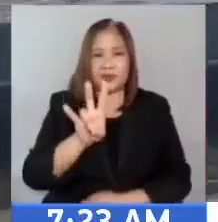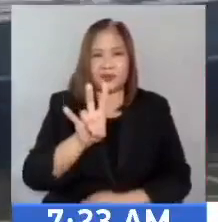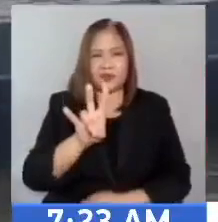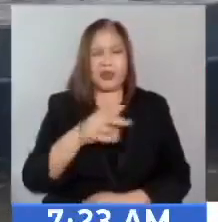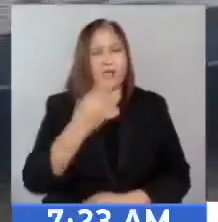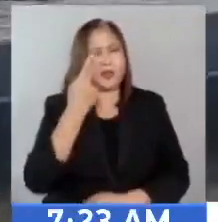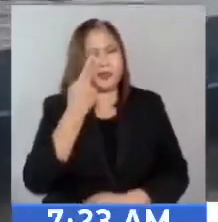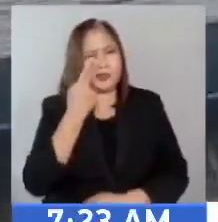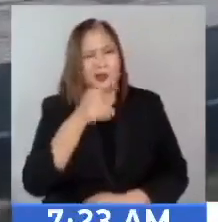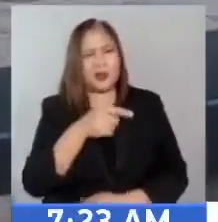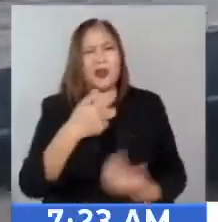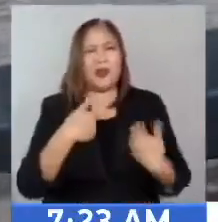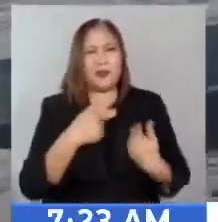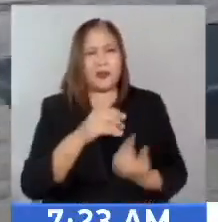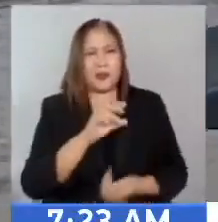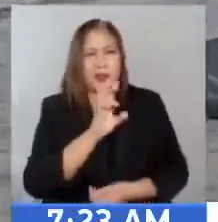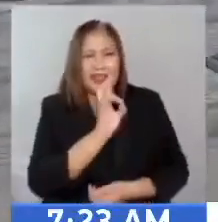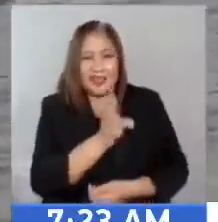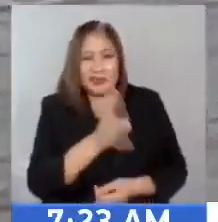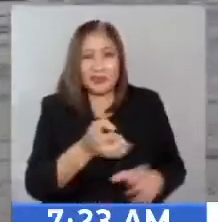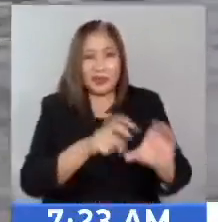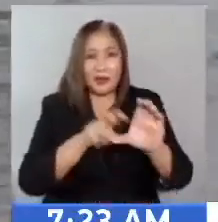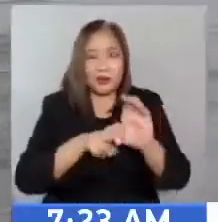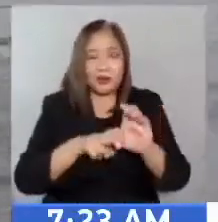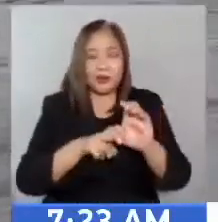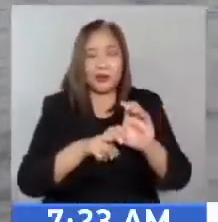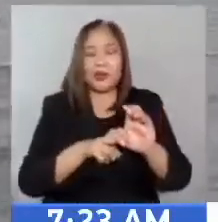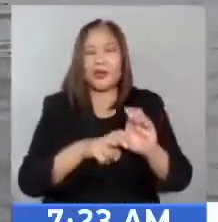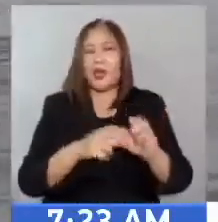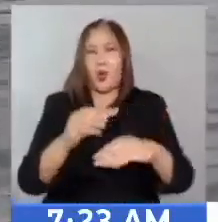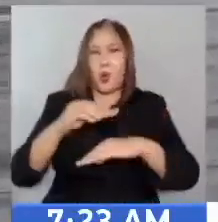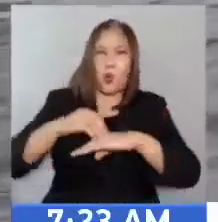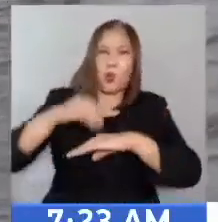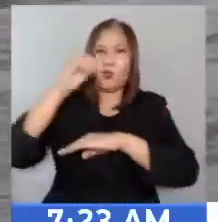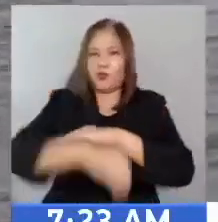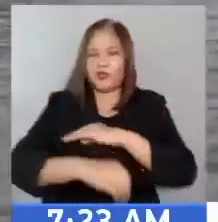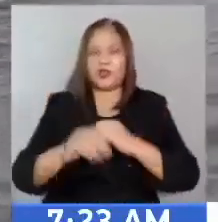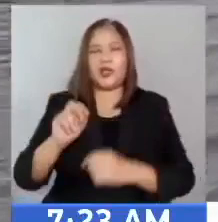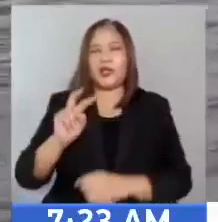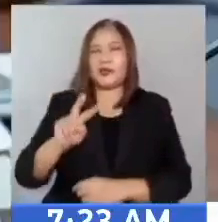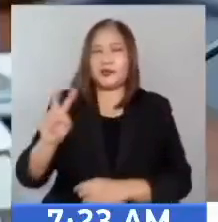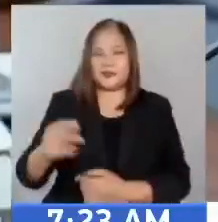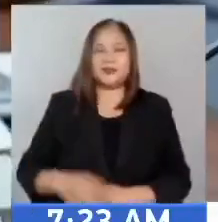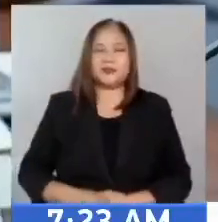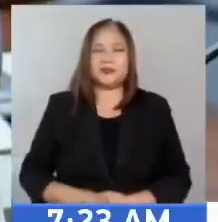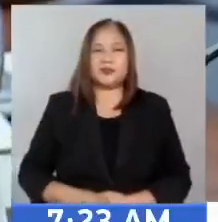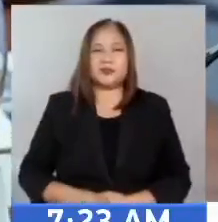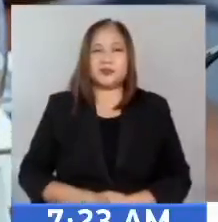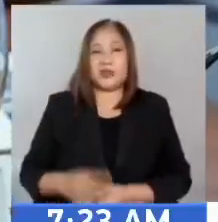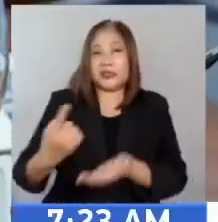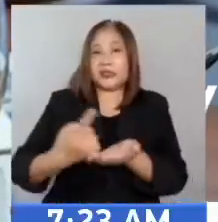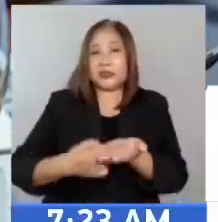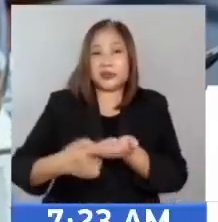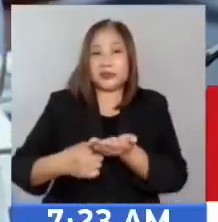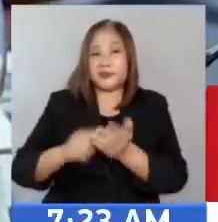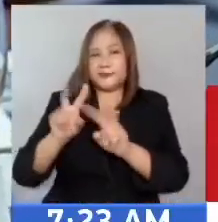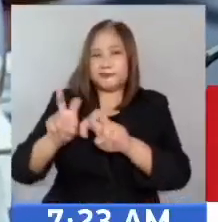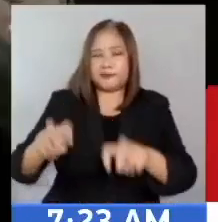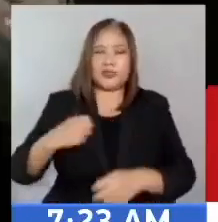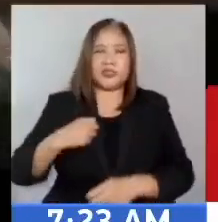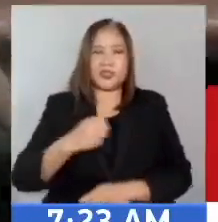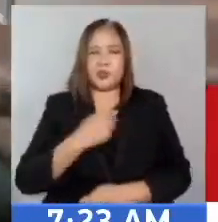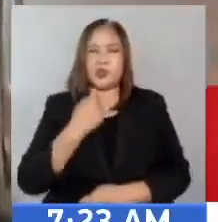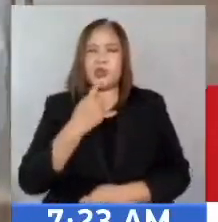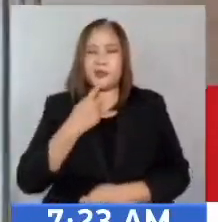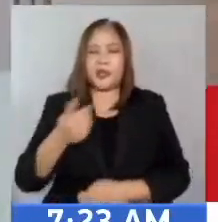nitong sakay, lagpas sa kapasidad na 38 sakay. Lumabas sa pagdinig ng Senado na tinanggap ng tauhan ng Coast Guard ang inabot